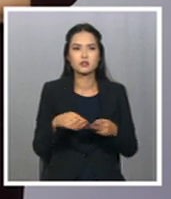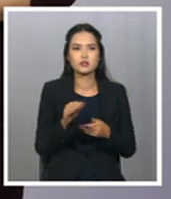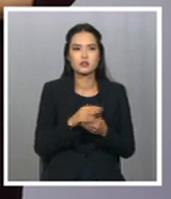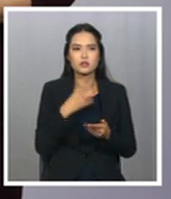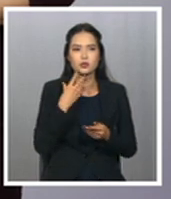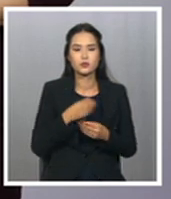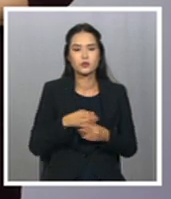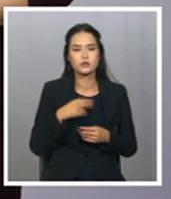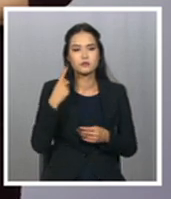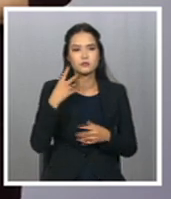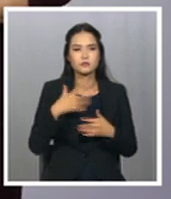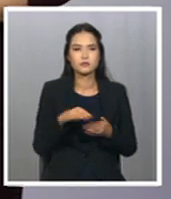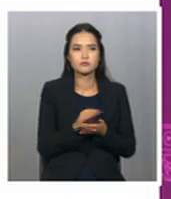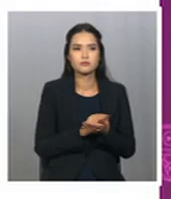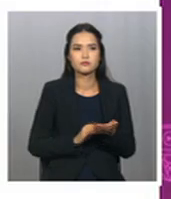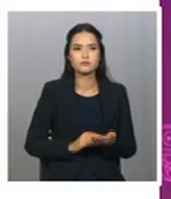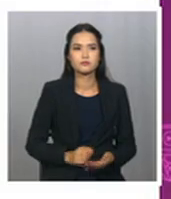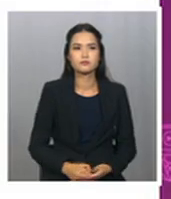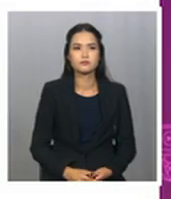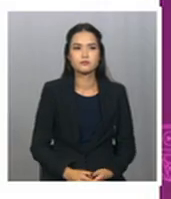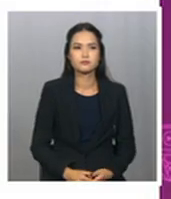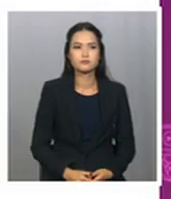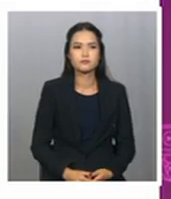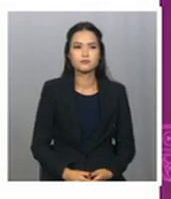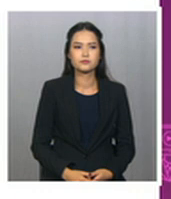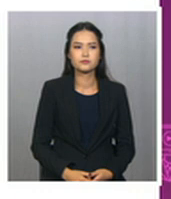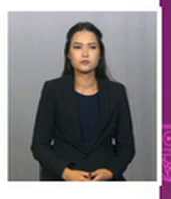пікірлеріңізді білдіріңіздер.